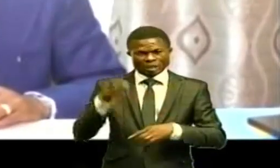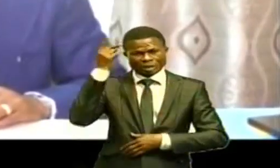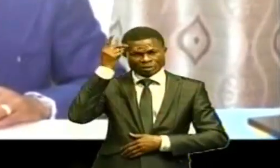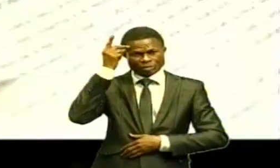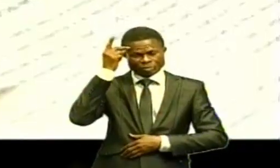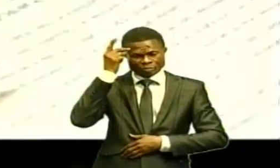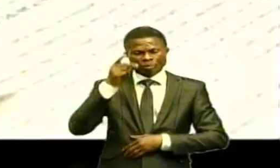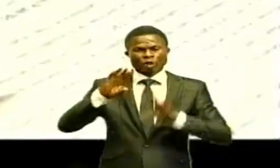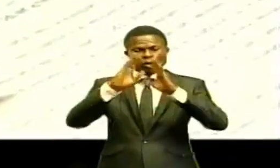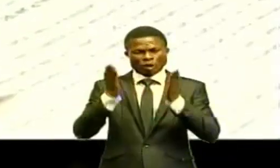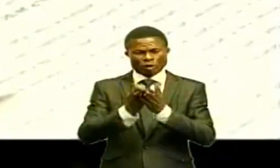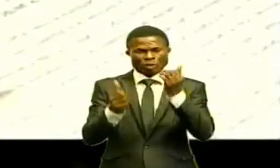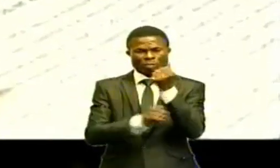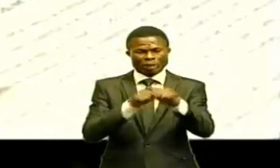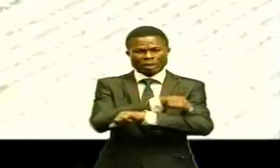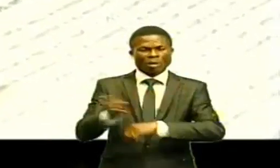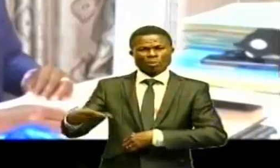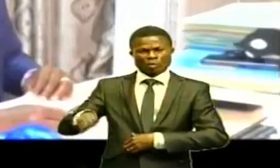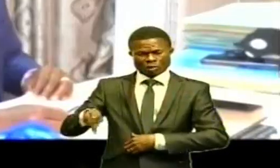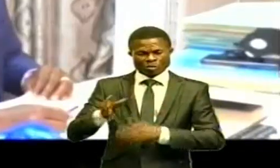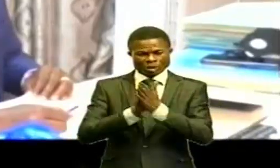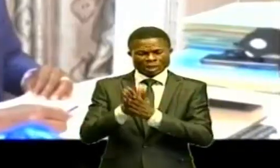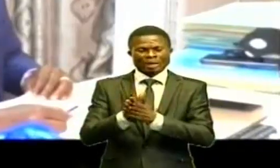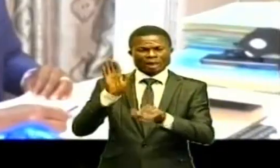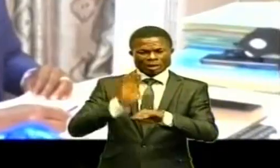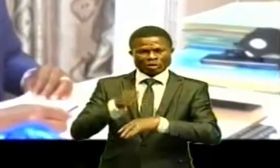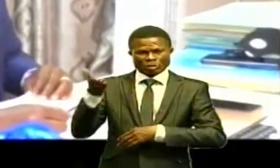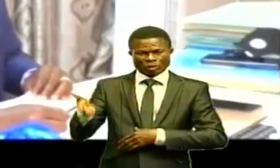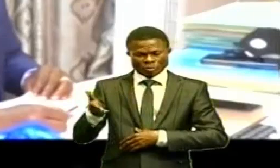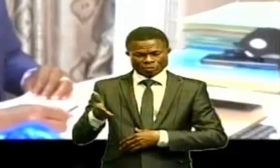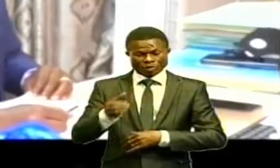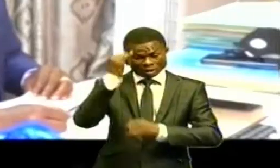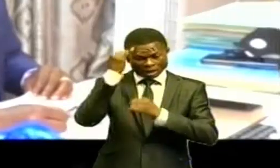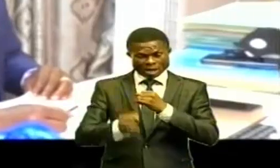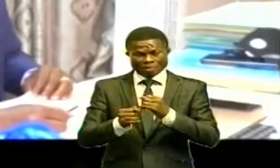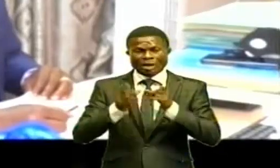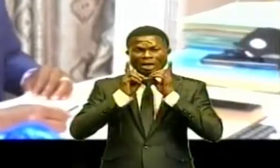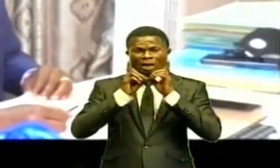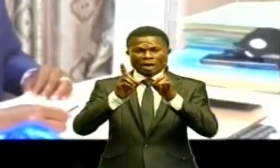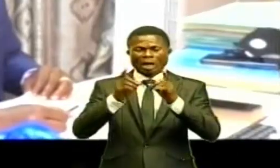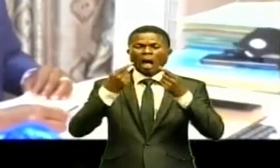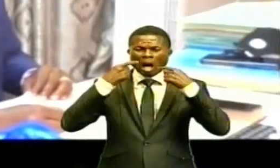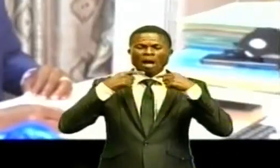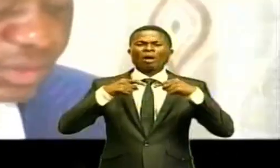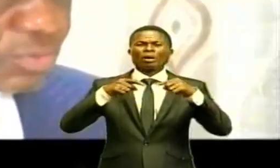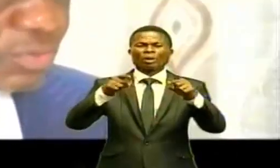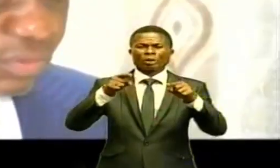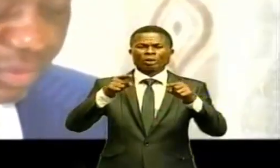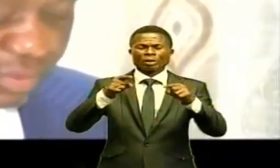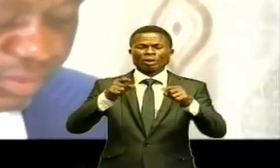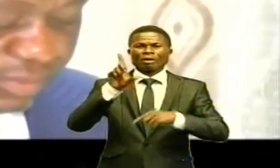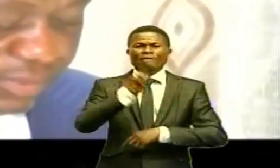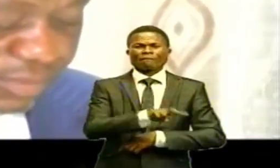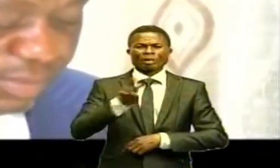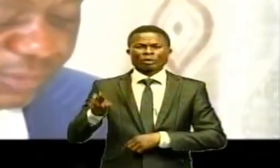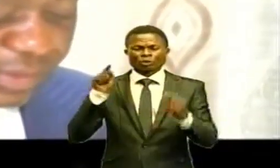les animateurs des institutions provinciales concernées. Il a terminé son propos en annonçant la tenue du 22